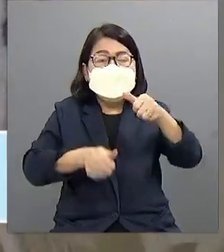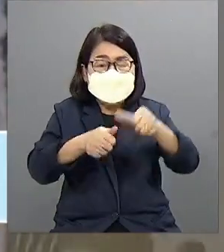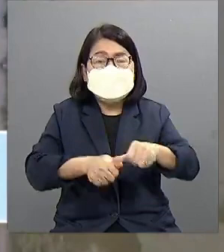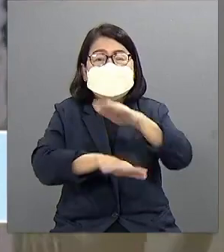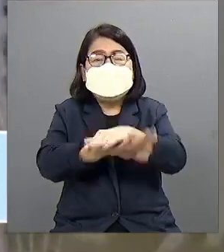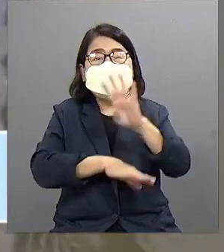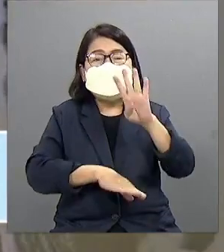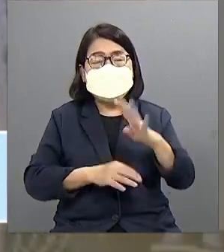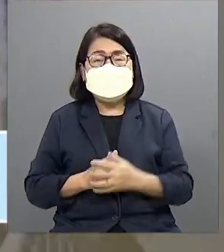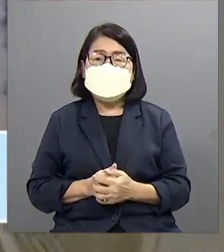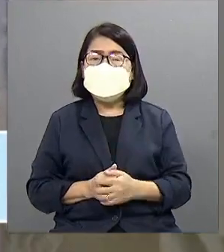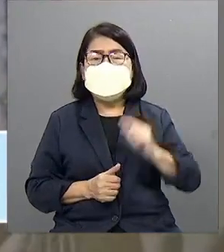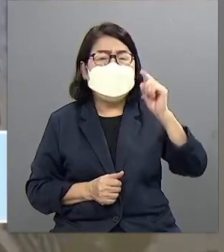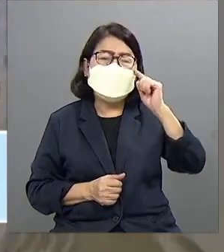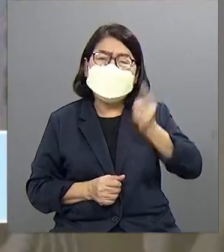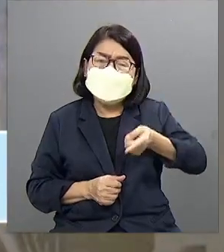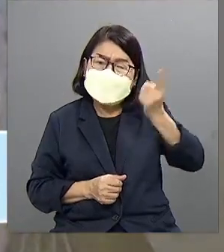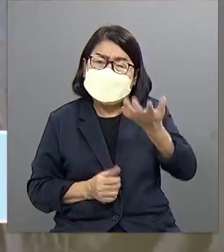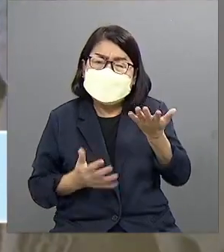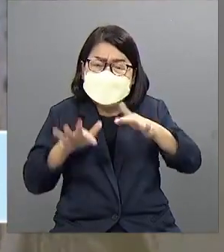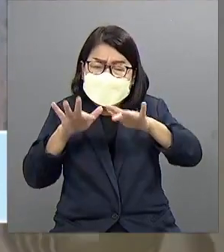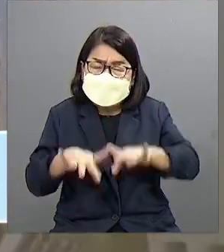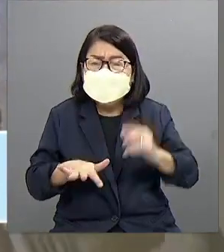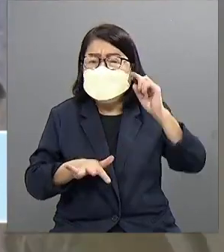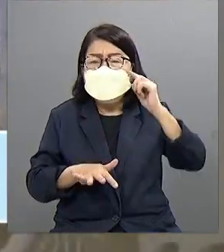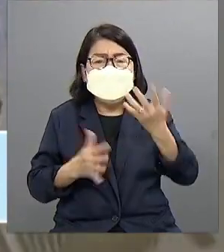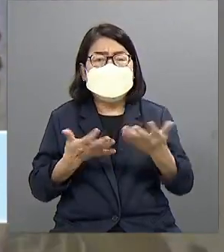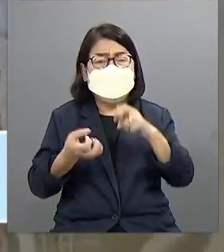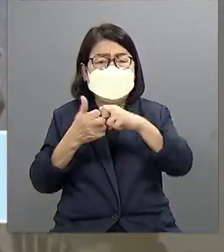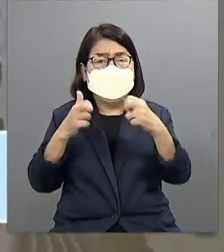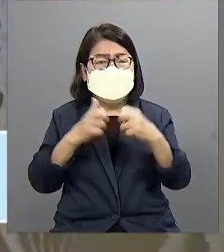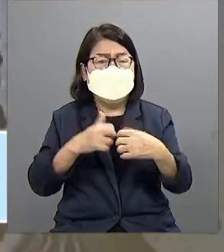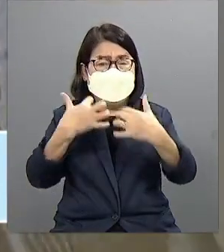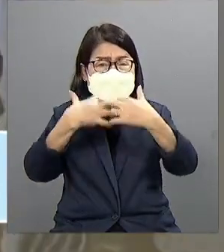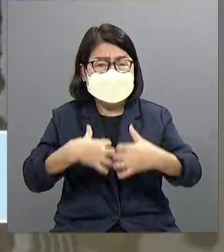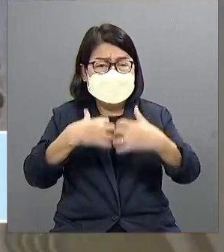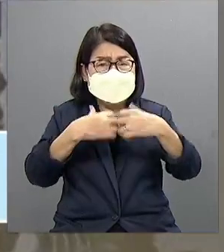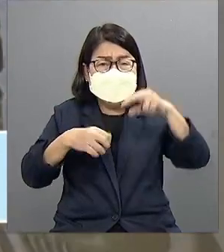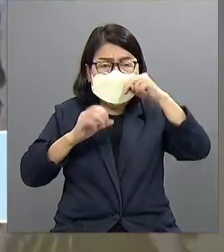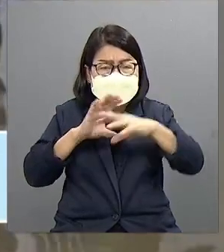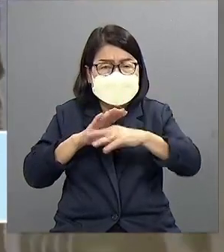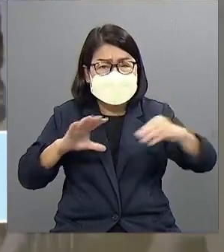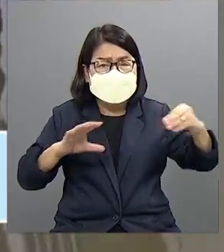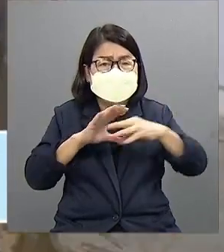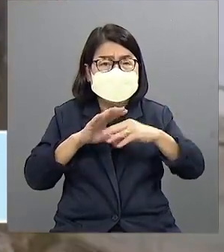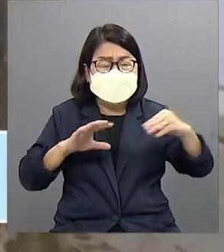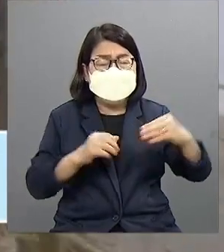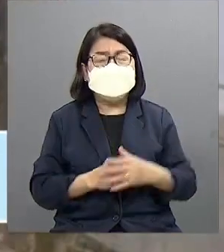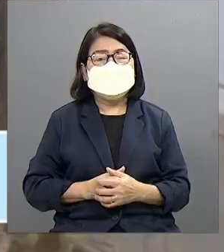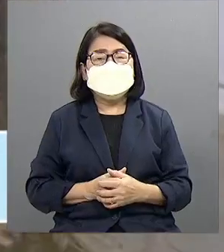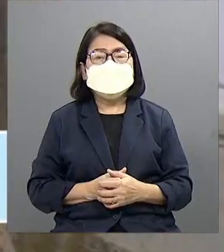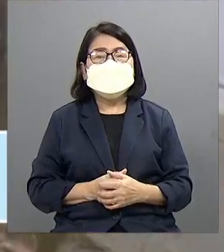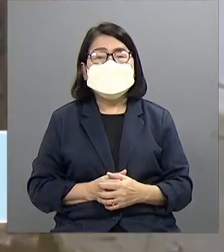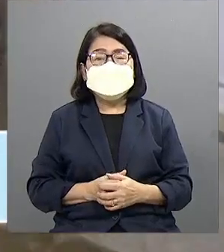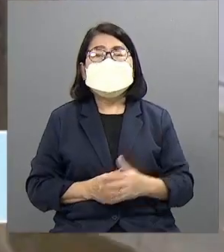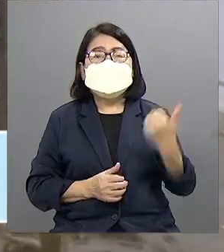จะลดลงเนี่ยนะคะคือตอนนี้เนี่ยมันก็เกิดปัญหาเรื่องการสูบน้ำเหมือนกันนะคะเพราะว่ามีการระบายน้ำ